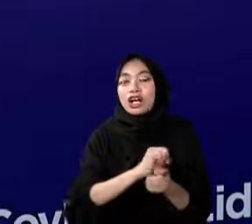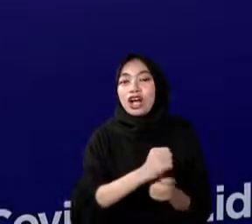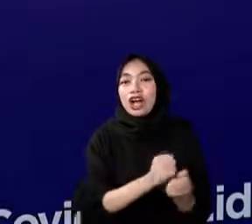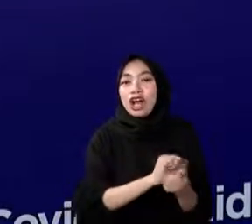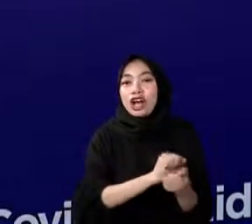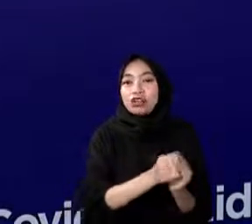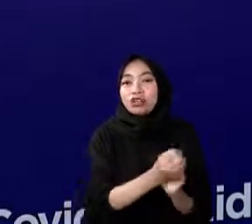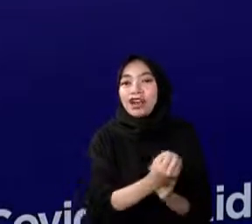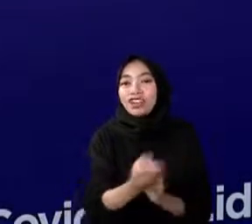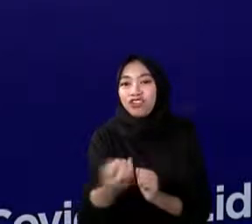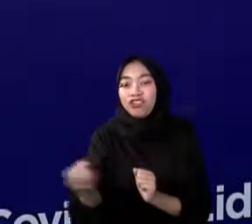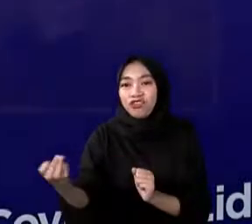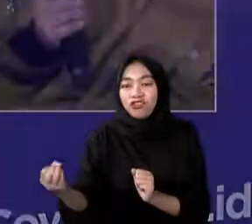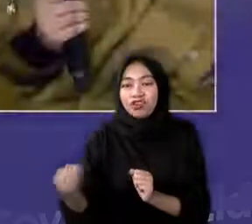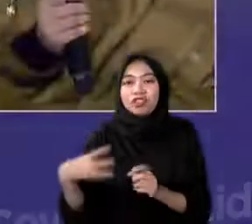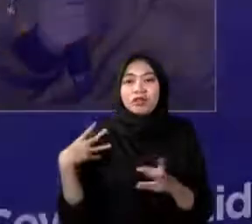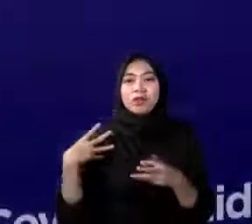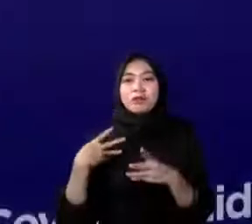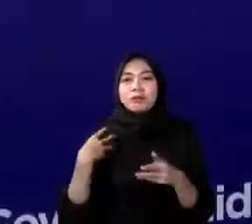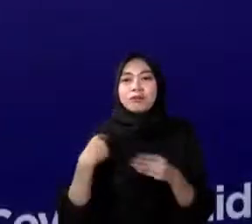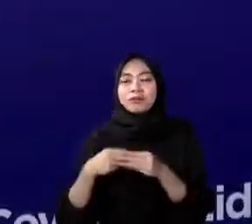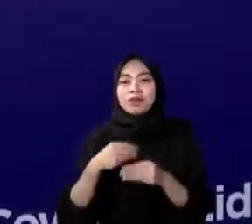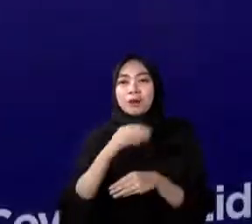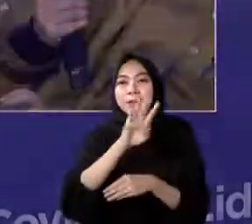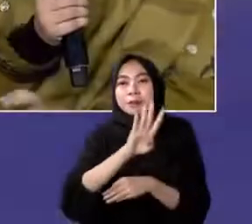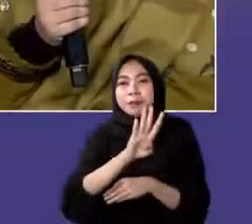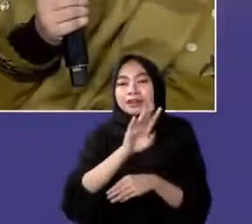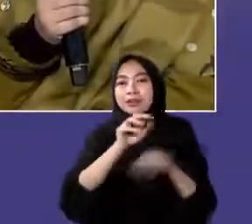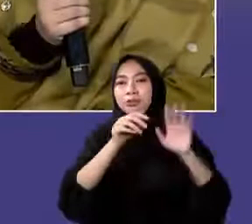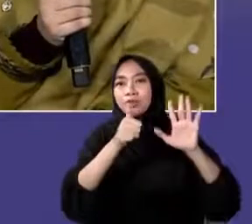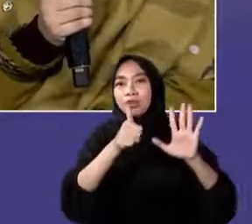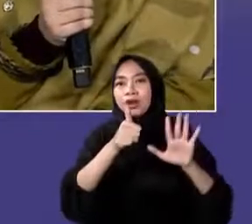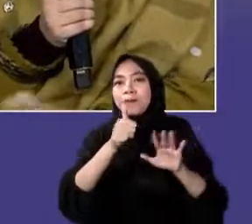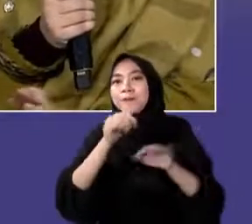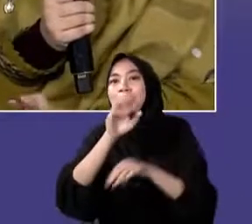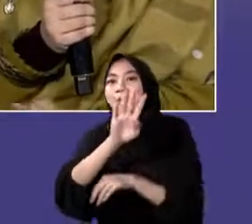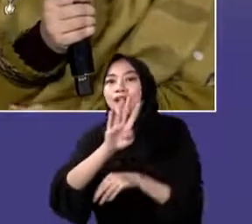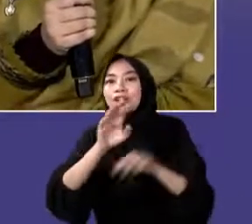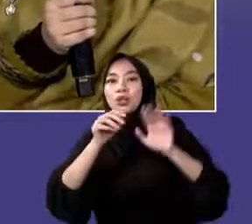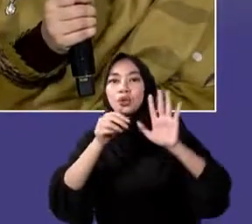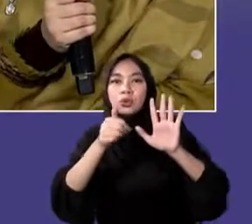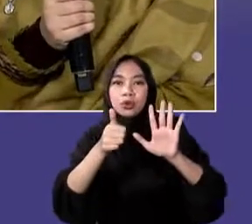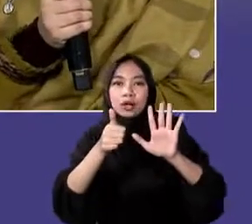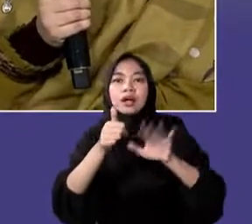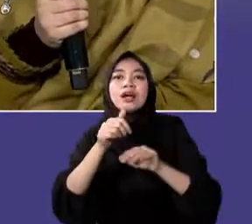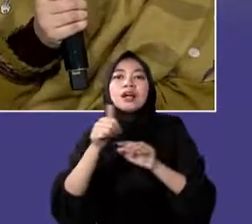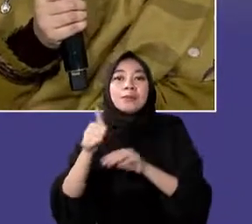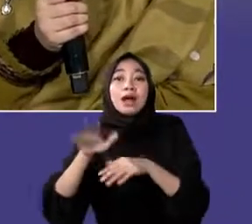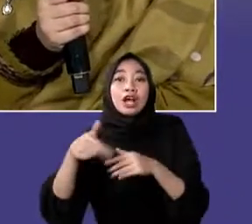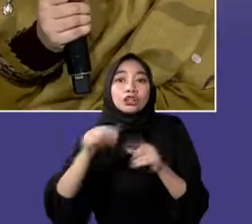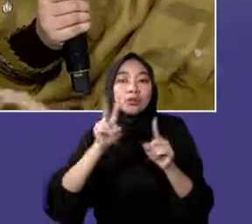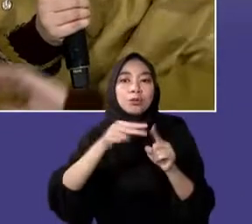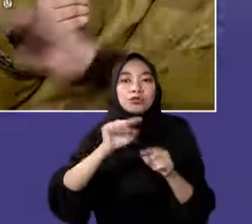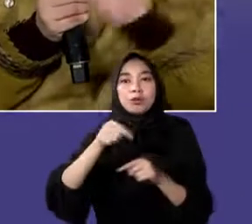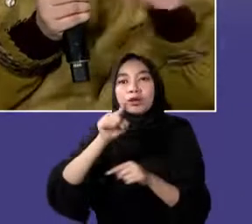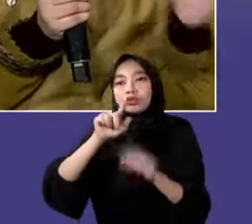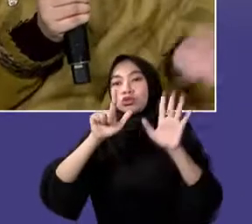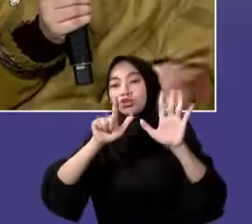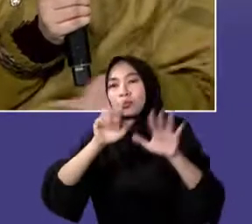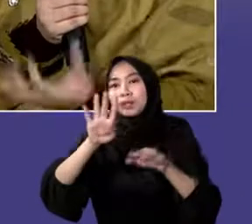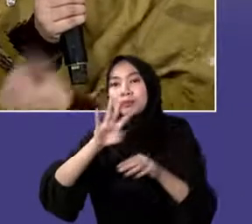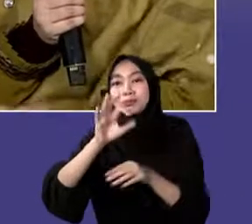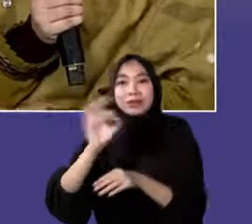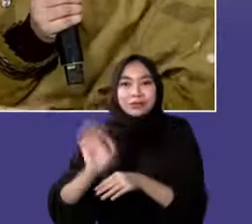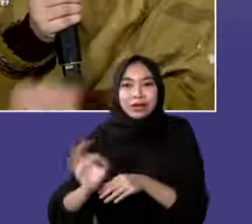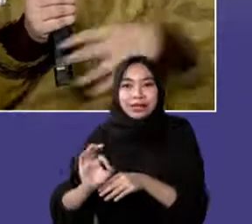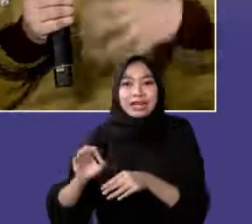sekarang 60.426 orang, Mbak Putri. Atau ini berkisar sekitar 12,74% dari seluruh